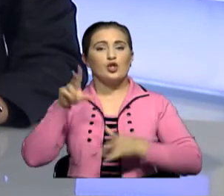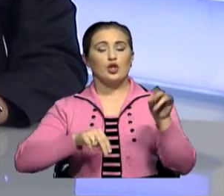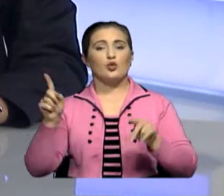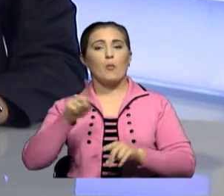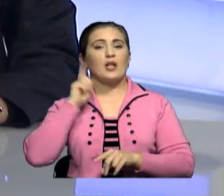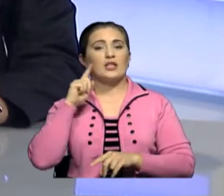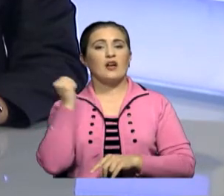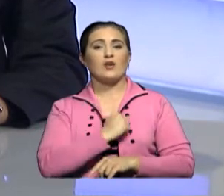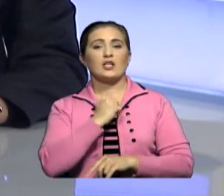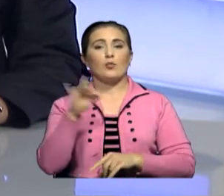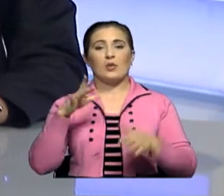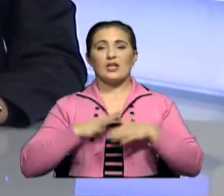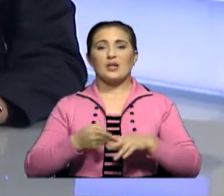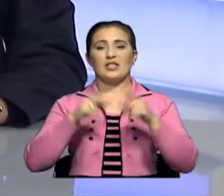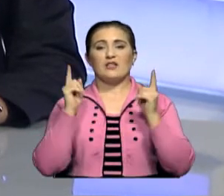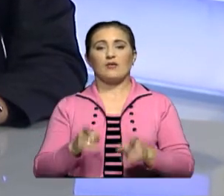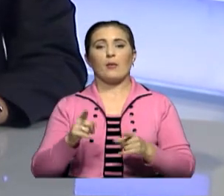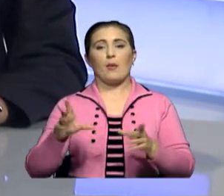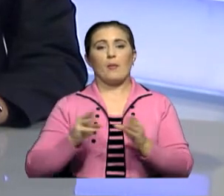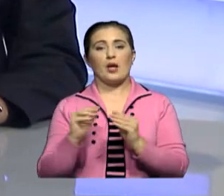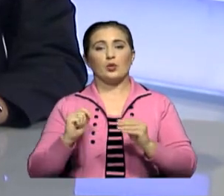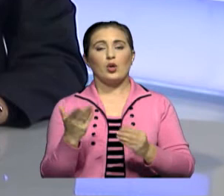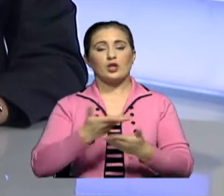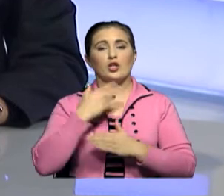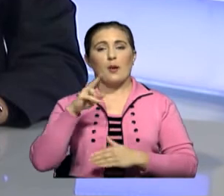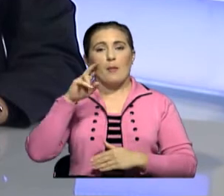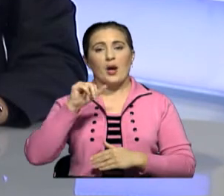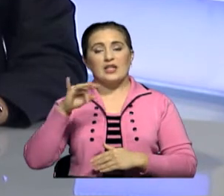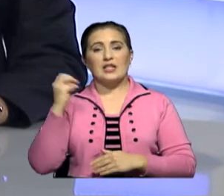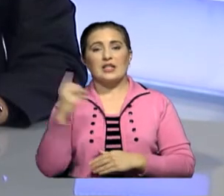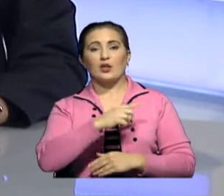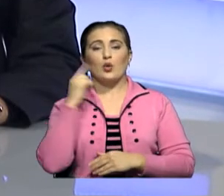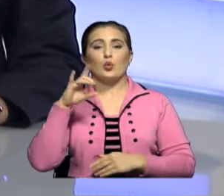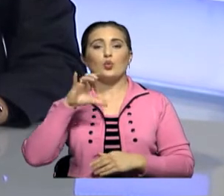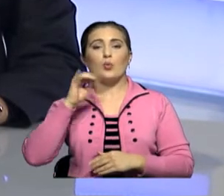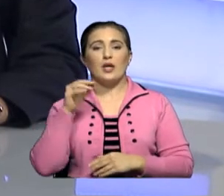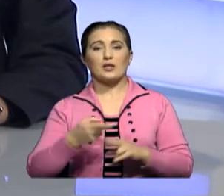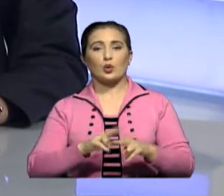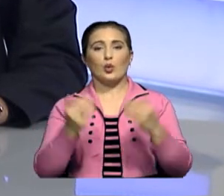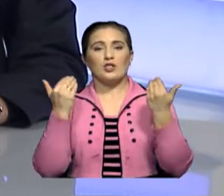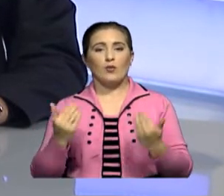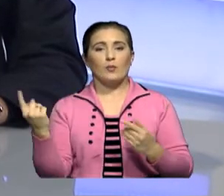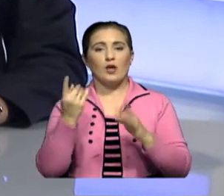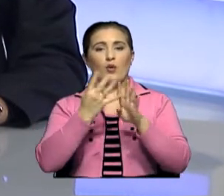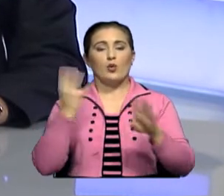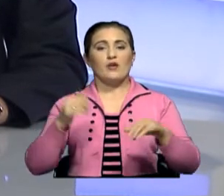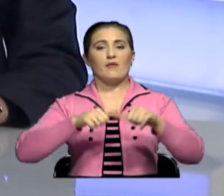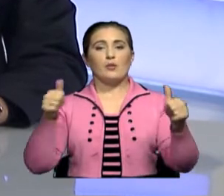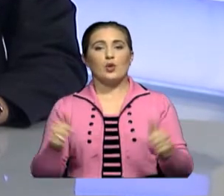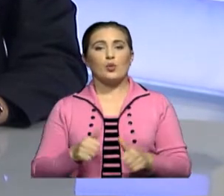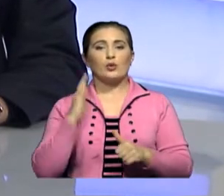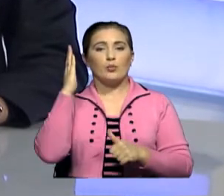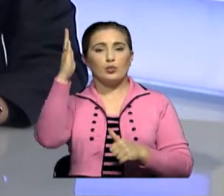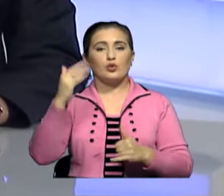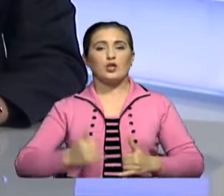молодая гвардия в республике крым это действительно партнер нашей партии динара сыну при этом субъект который сегодня в первую очередь формирует будущее